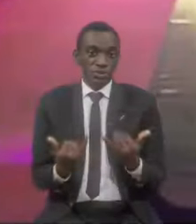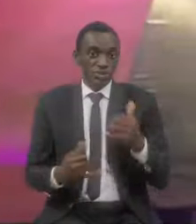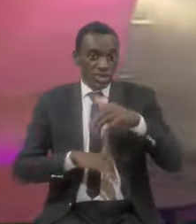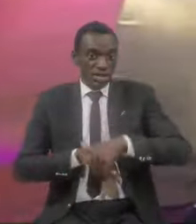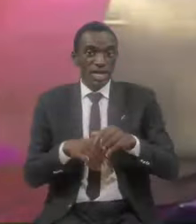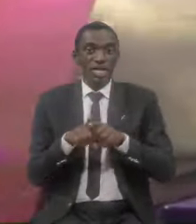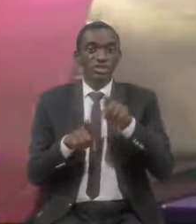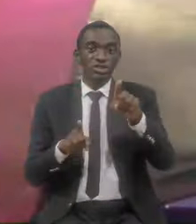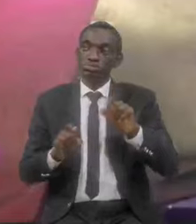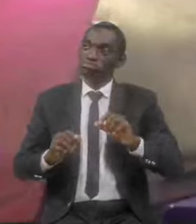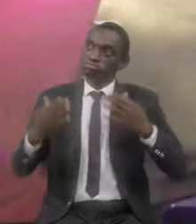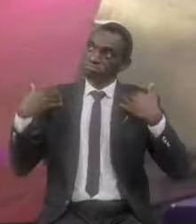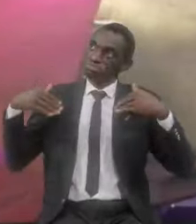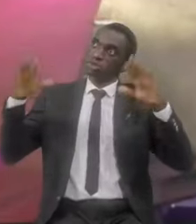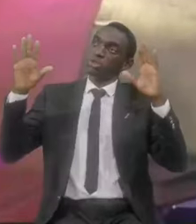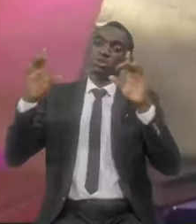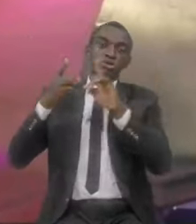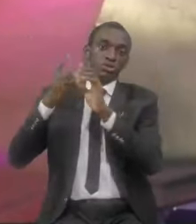comme vous allez donner votre vie à Christ,